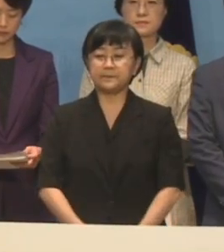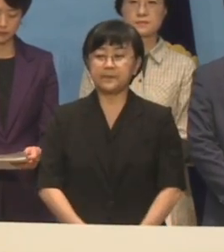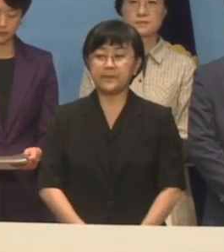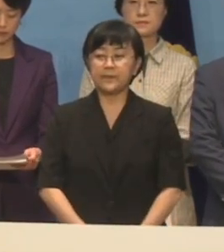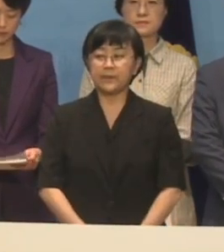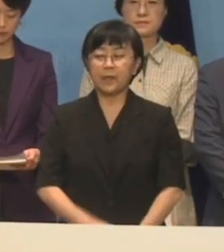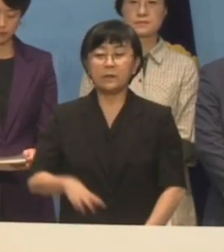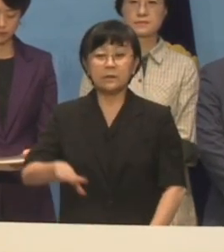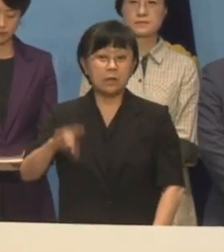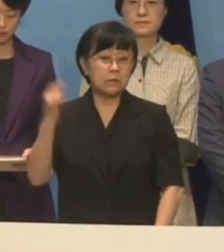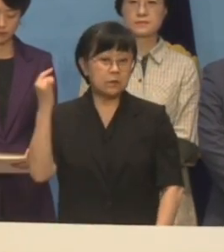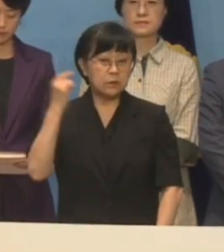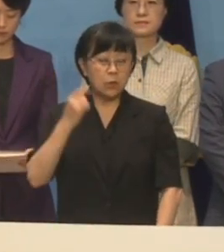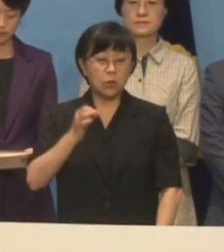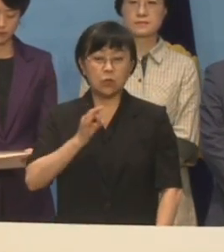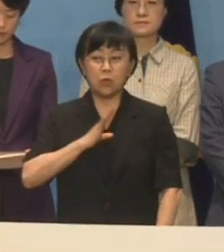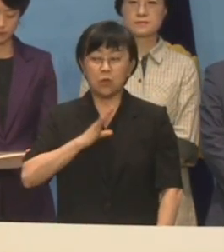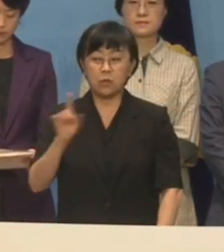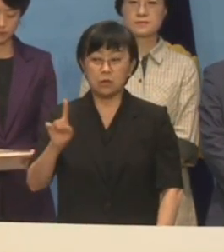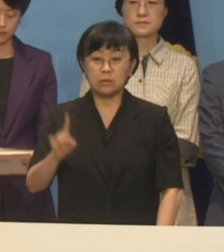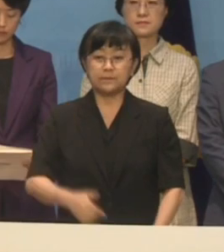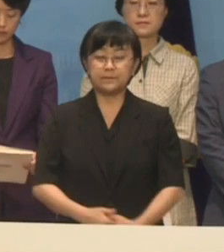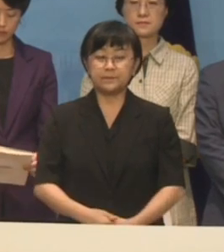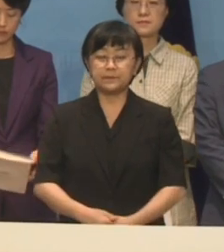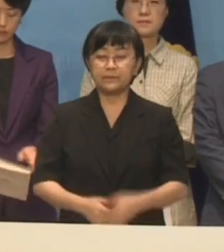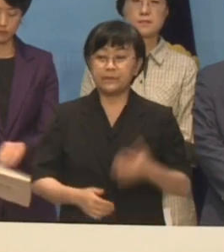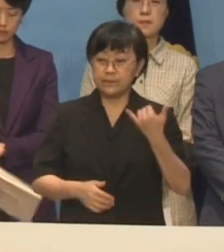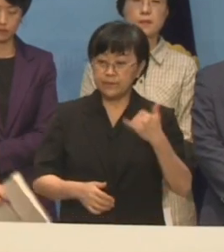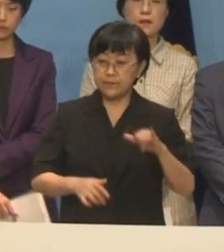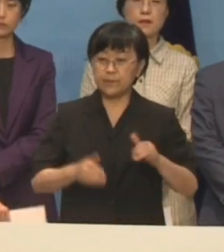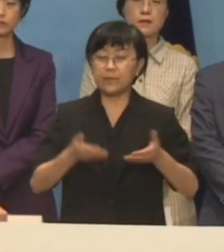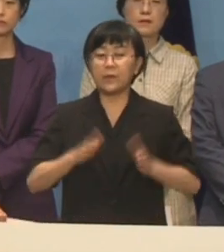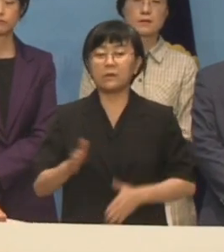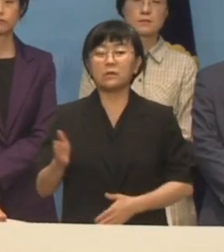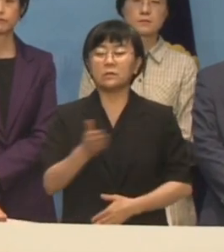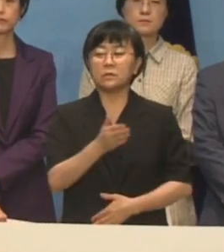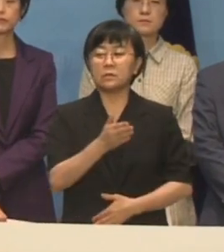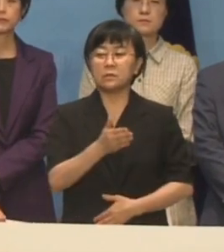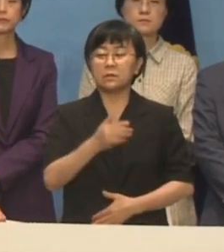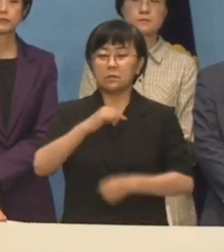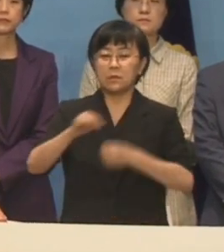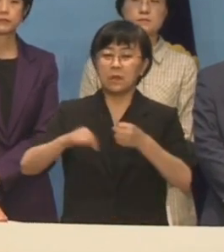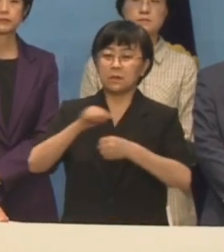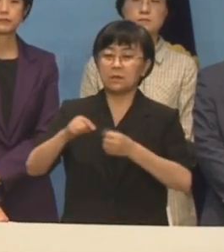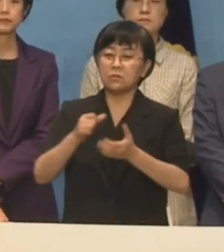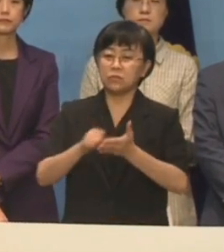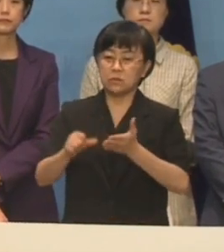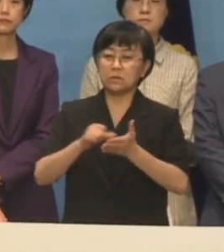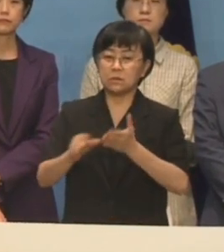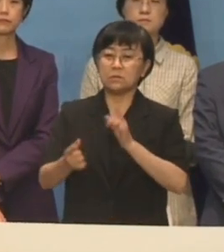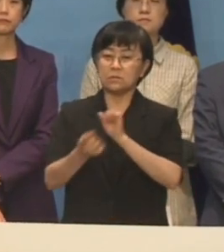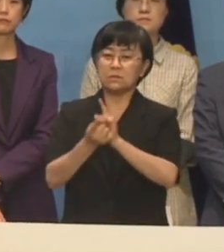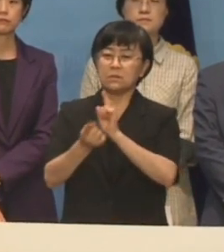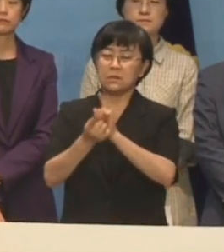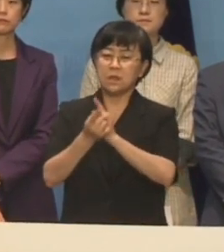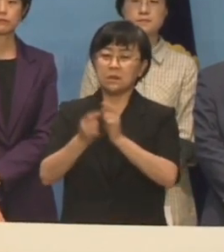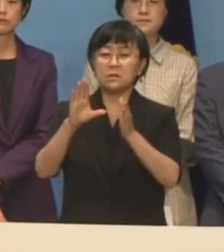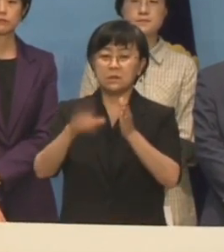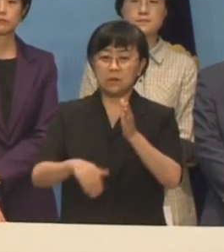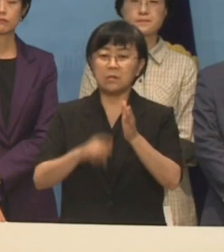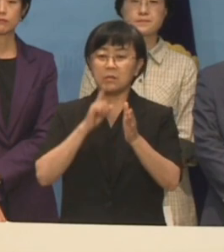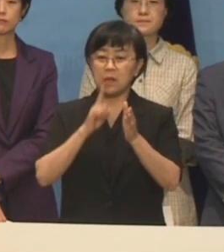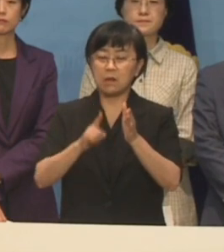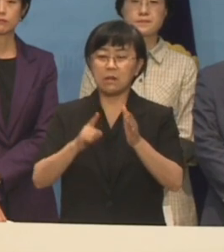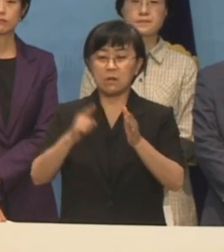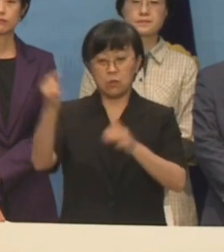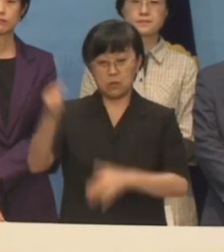저는 처음에 그 얘기를 듣고 굉장히 놀랐는데요. 우리 아이들은 태어나면서부터 방사성 물질을 접할 수밖에 없는 시대가